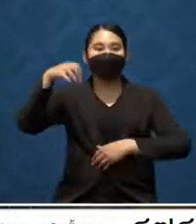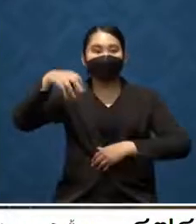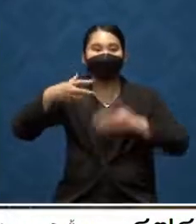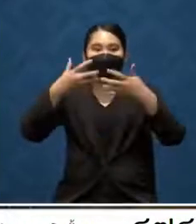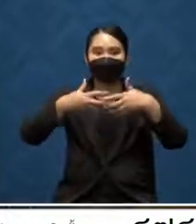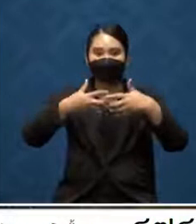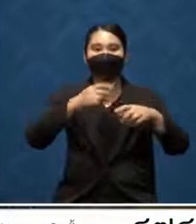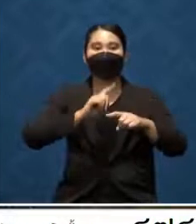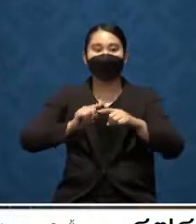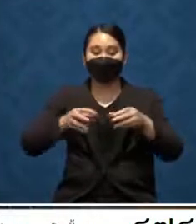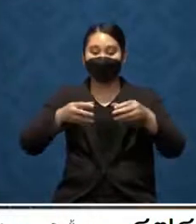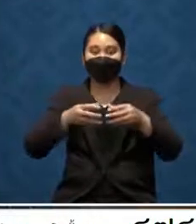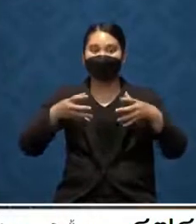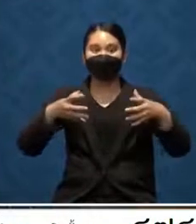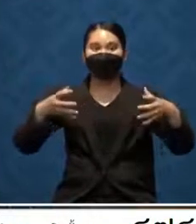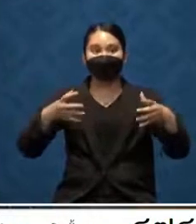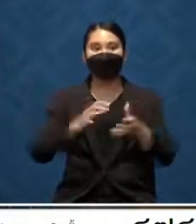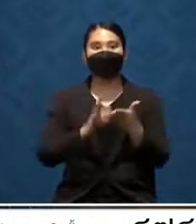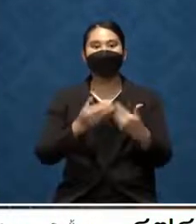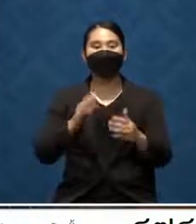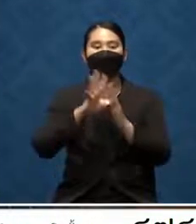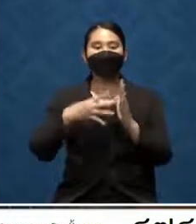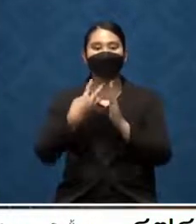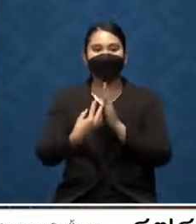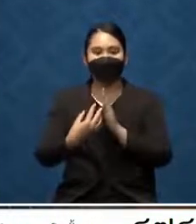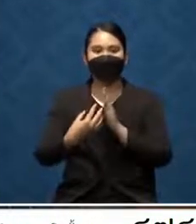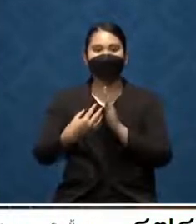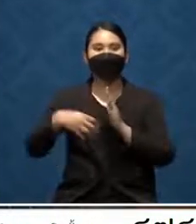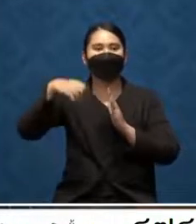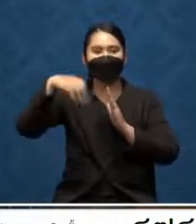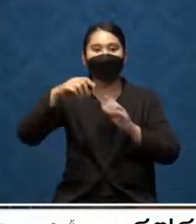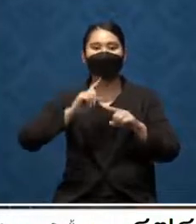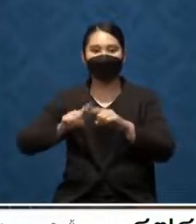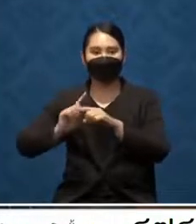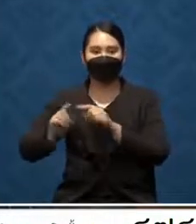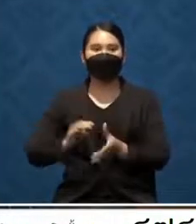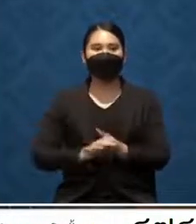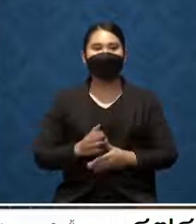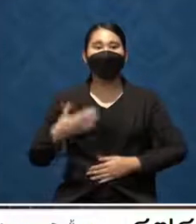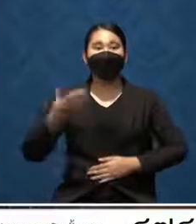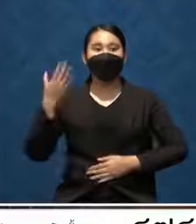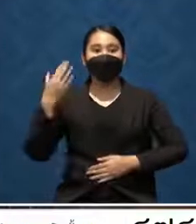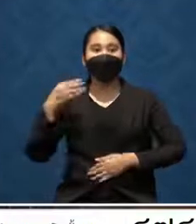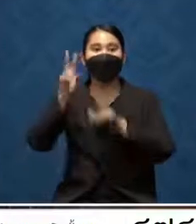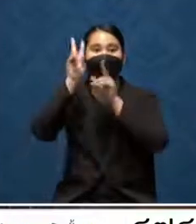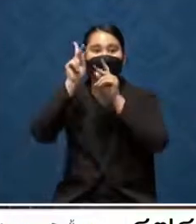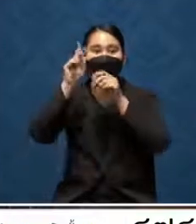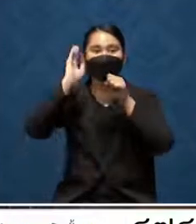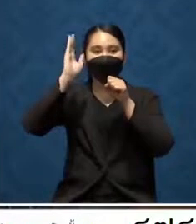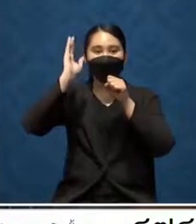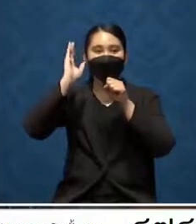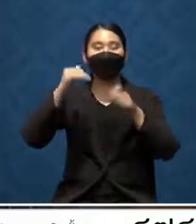แทนได้เคยแถลงข้าวแต่งติดตาม iemand